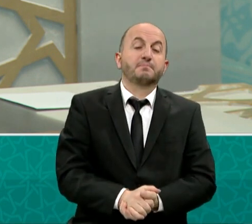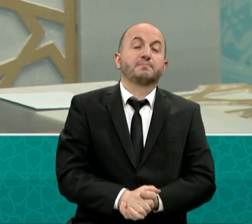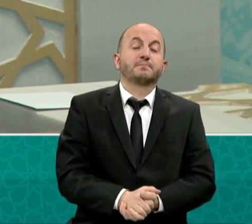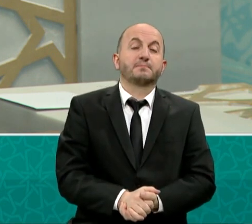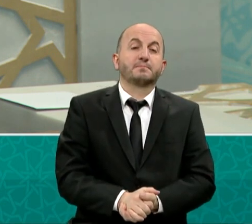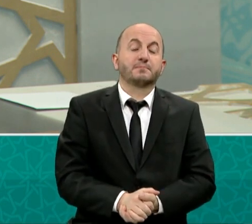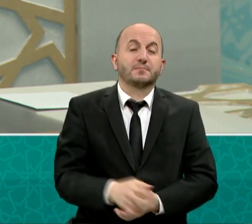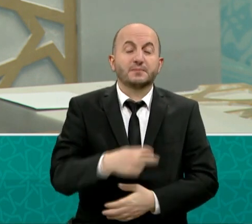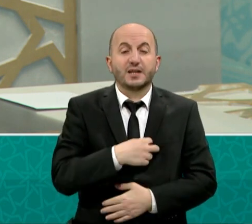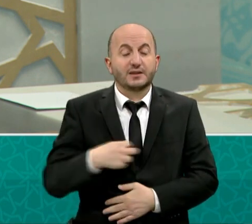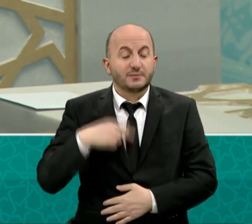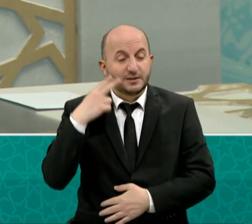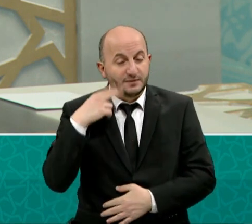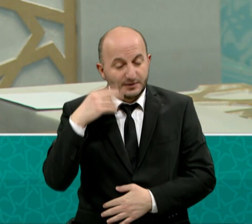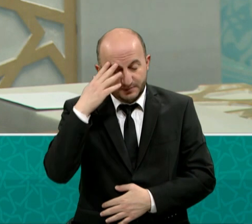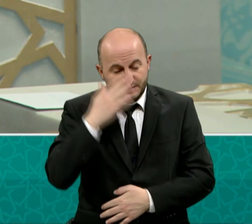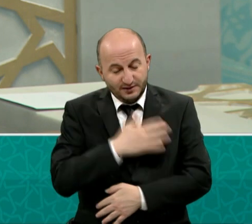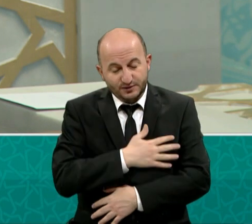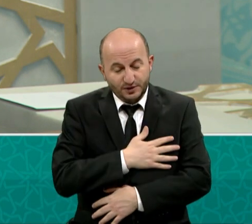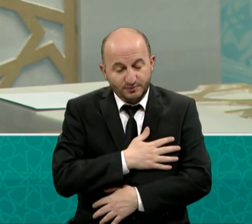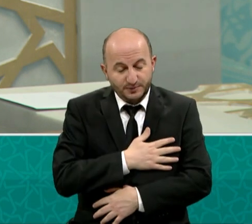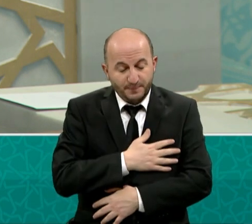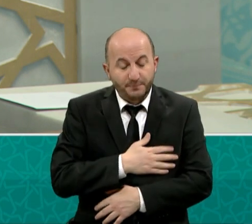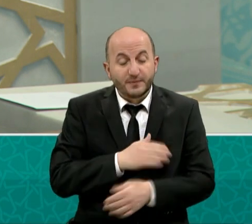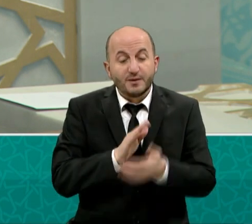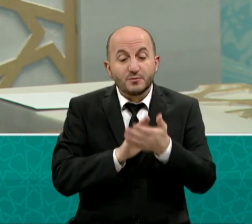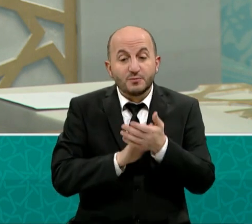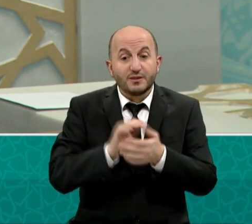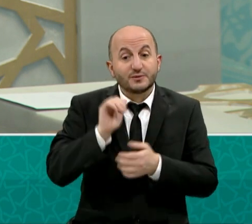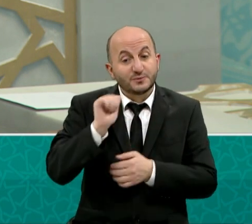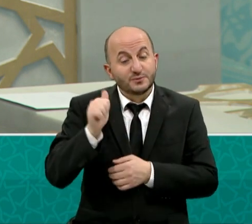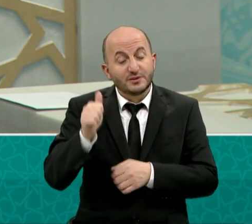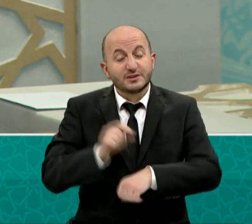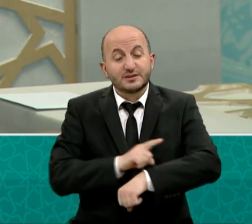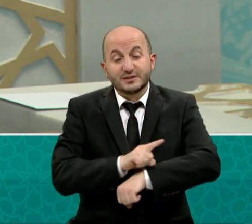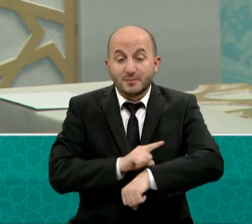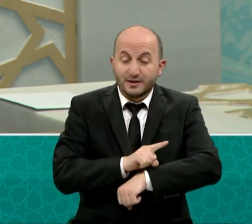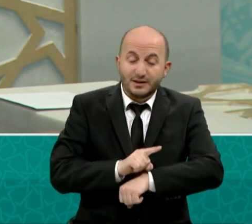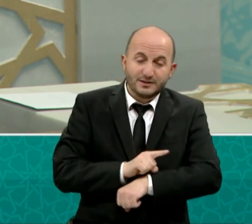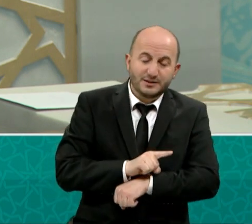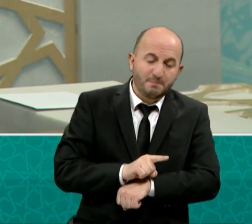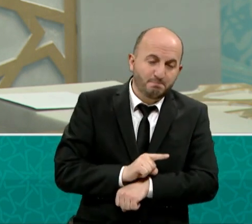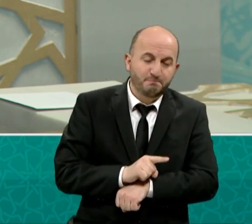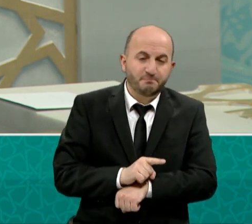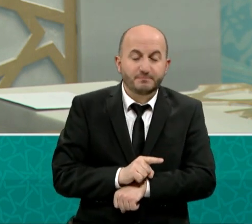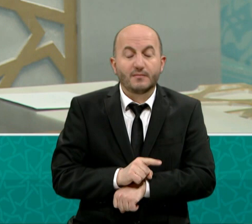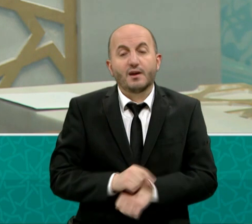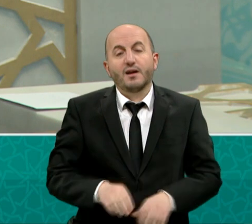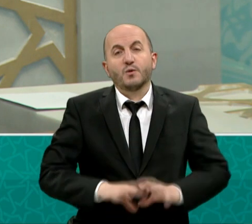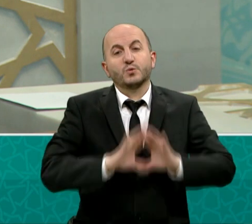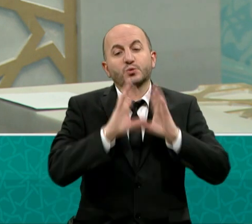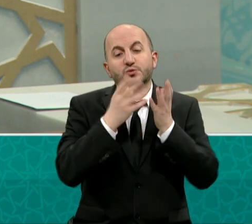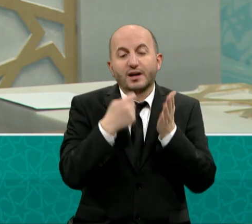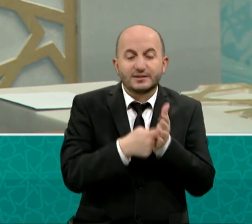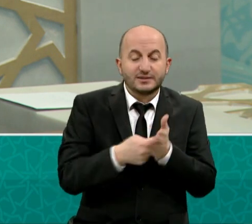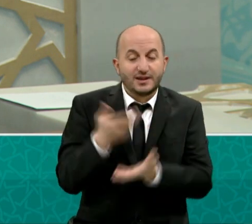inşallah. Efendimiz Aleyhisselatü Vesselam'ın mübarek günlerde, saatlerde, zamanlarda dünya adına,